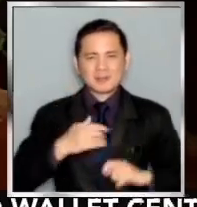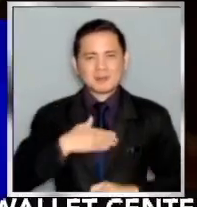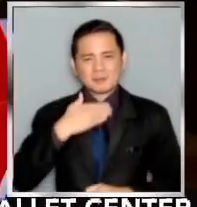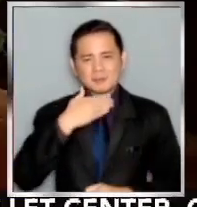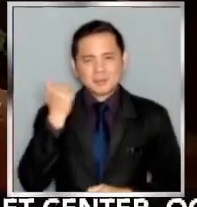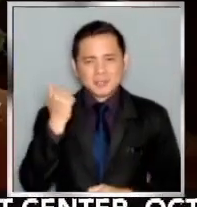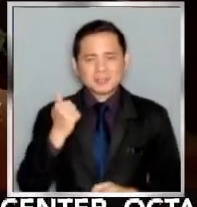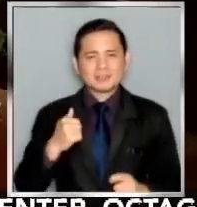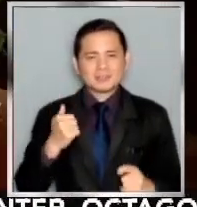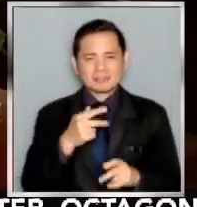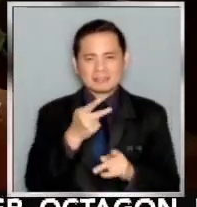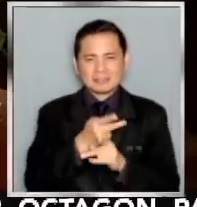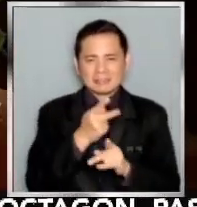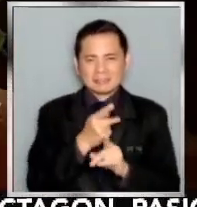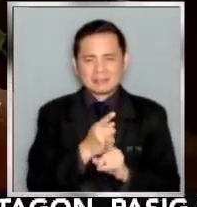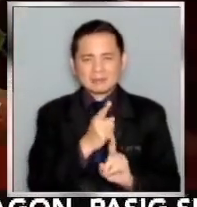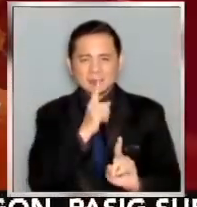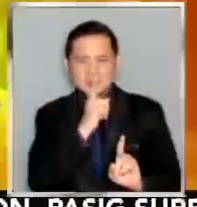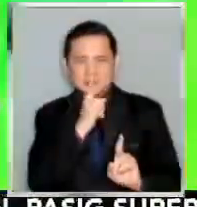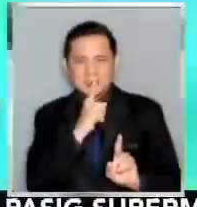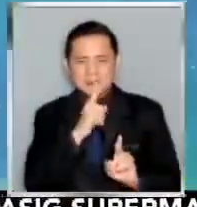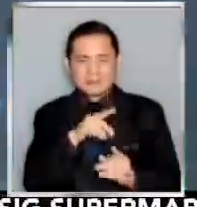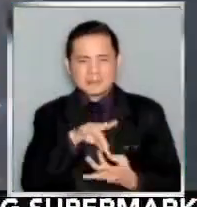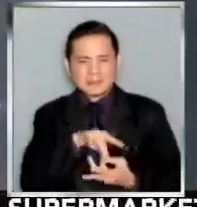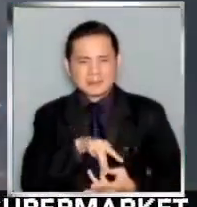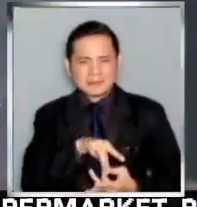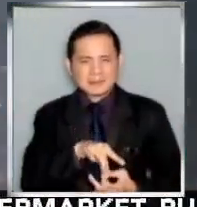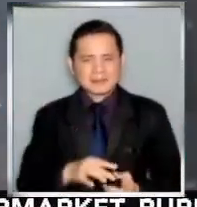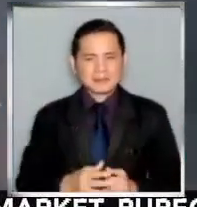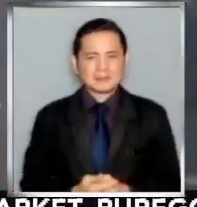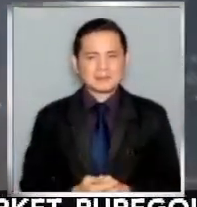keep it real and feel like it's actually true.